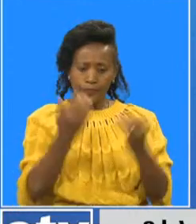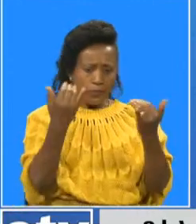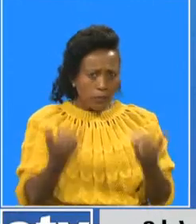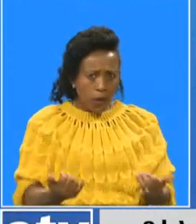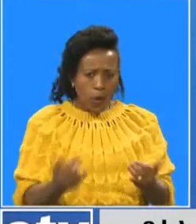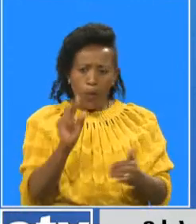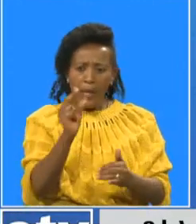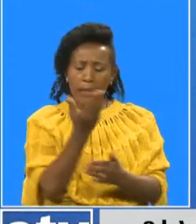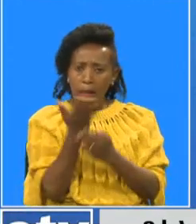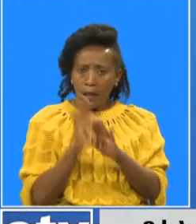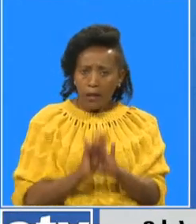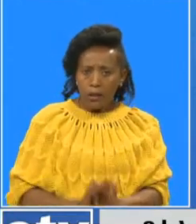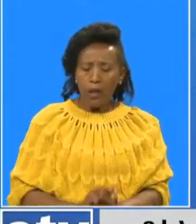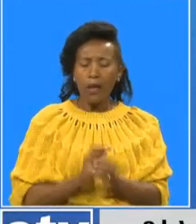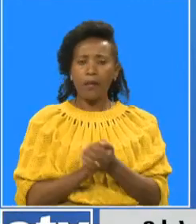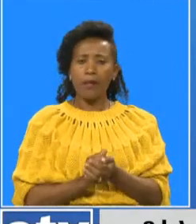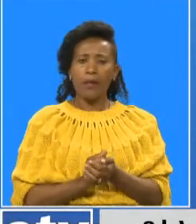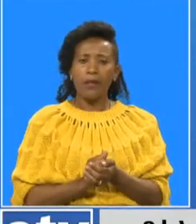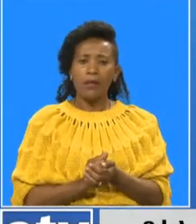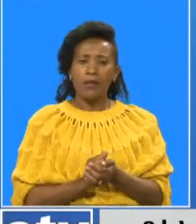አሁን በነገራችን ላይ